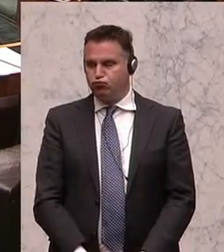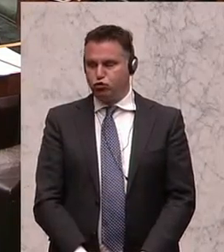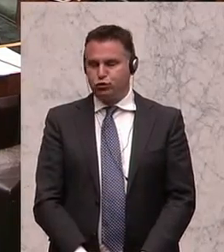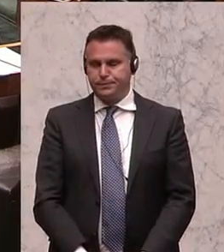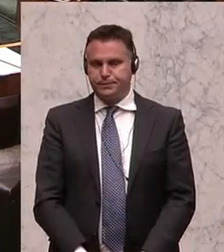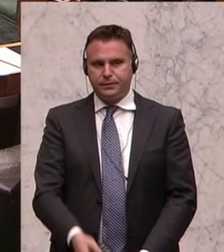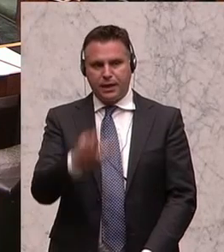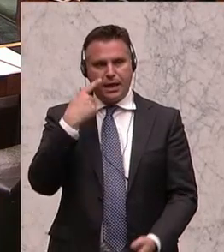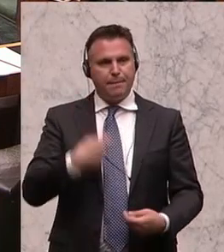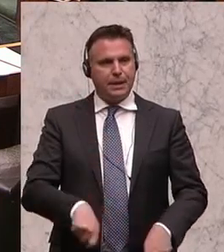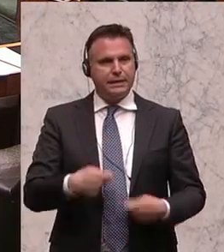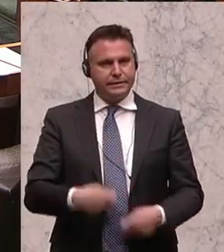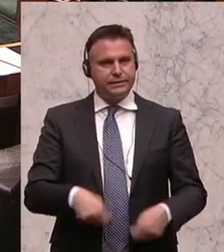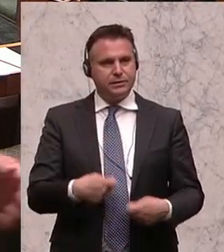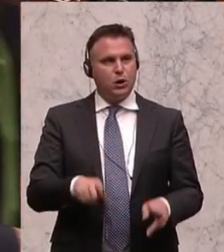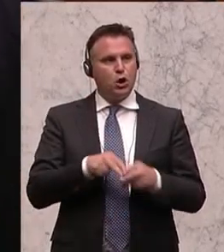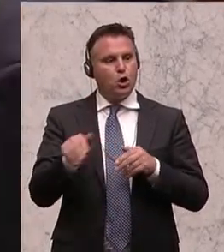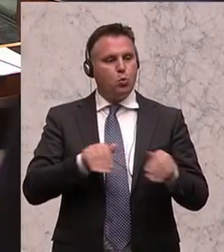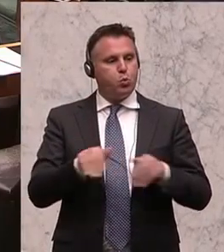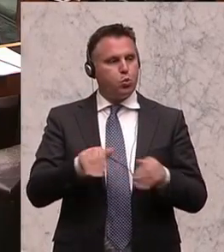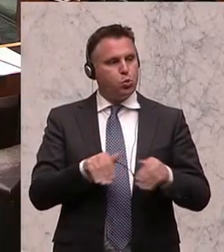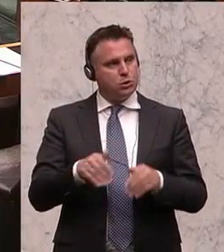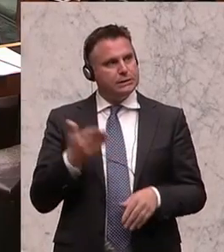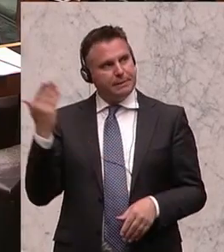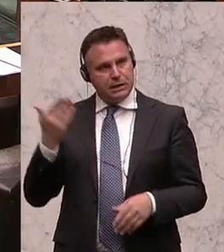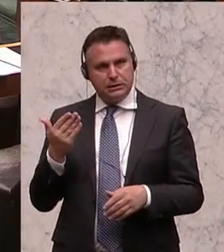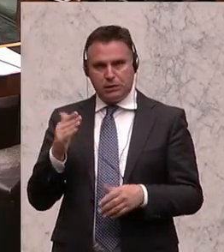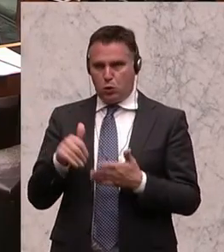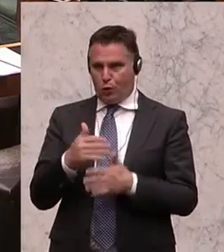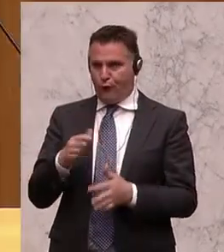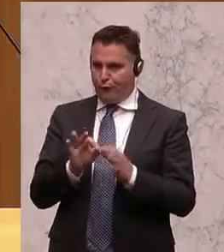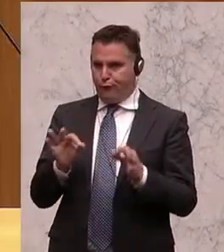Danke, Herr Präsident. Herr Bundesminister in neuer Funktion.